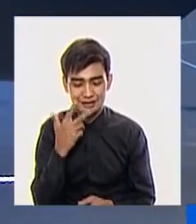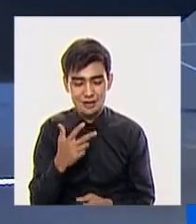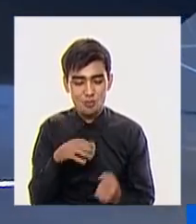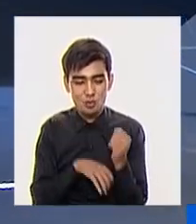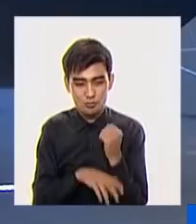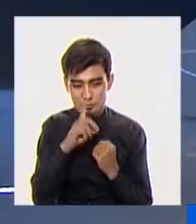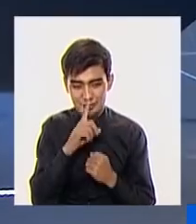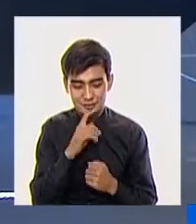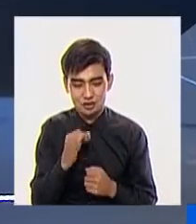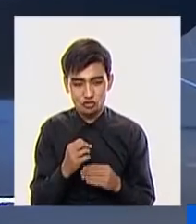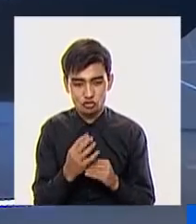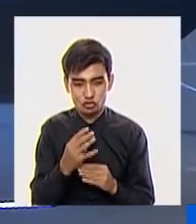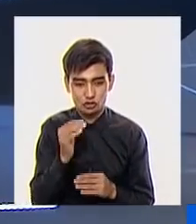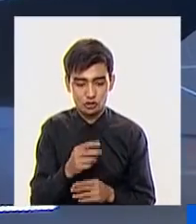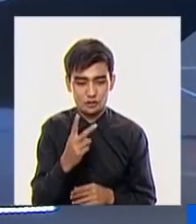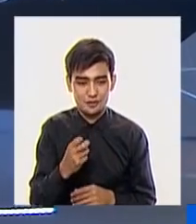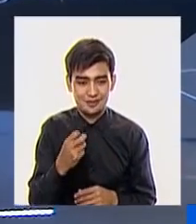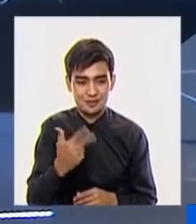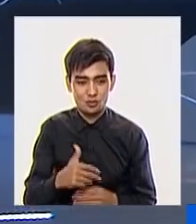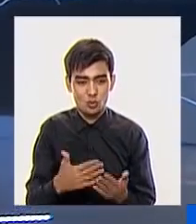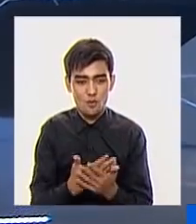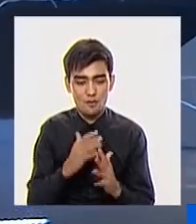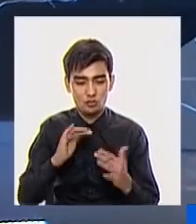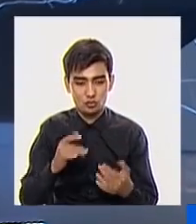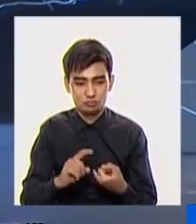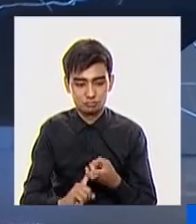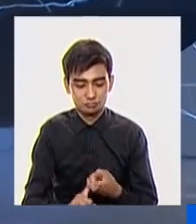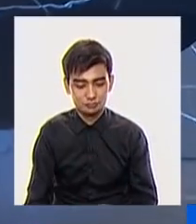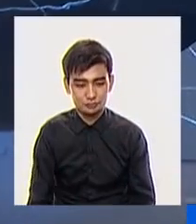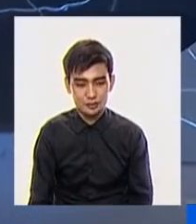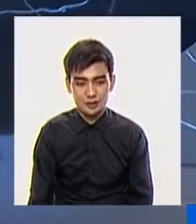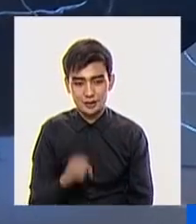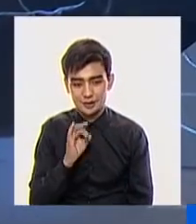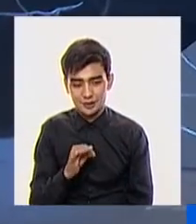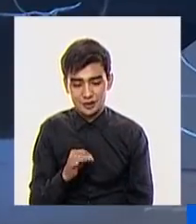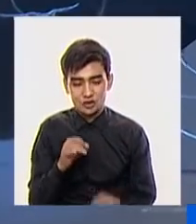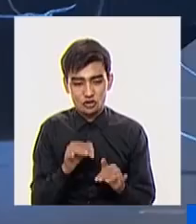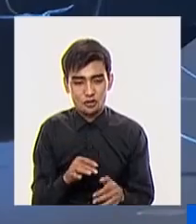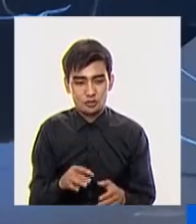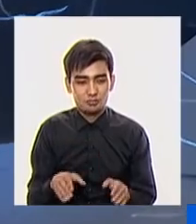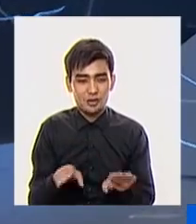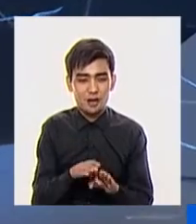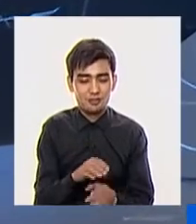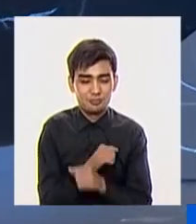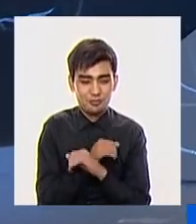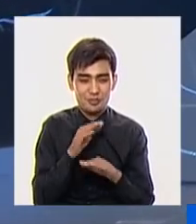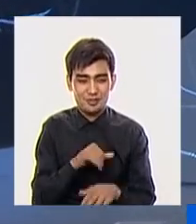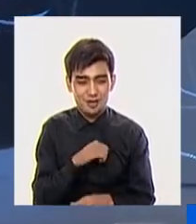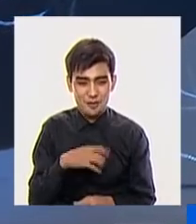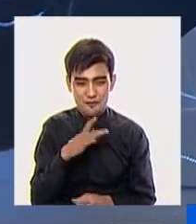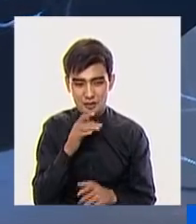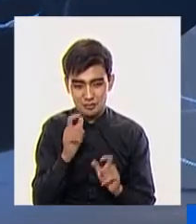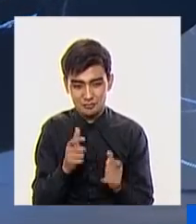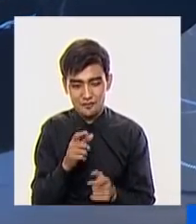месяцев – 14 230 новых случаев заражения. Впрочем, окончательного решения о закрытии курорта в самый пик сезона